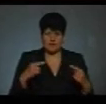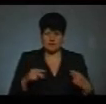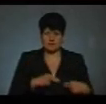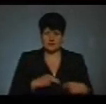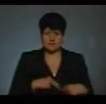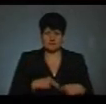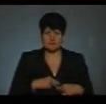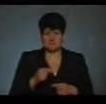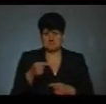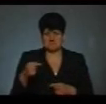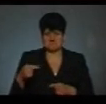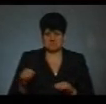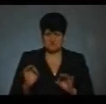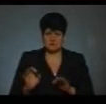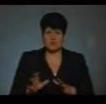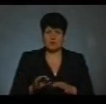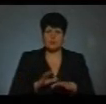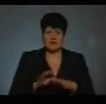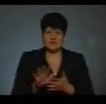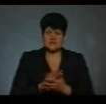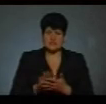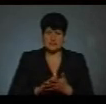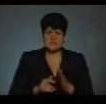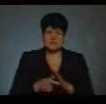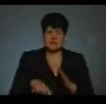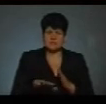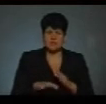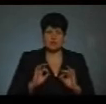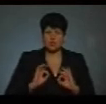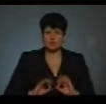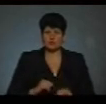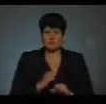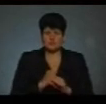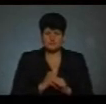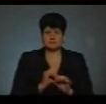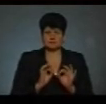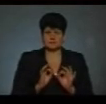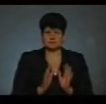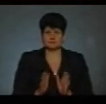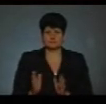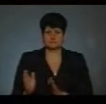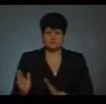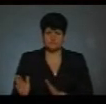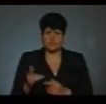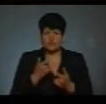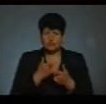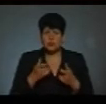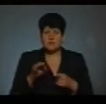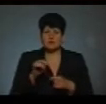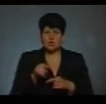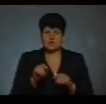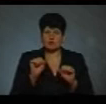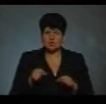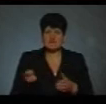тести негативні. Проведена дезінфікація приміщення. Прокуратура працює у штатному режимі. Інформація про її